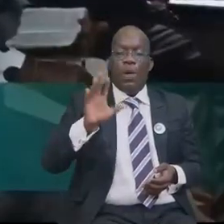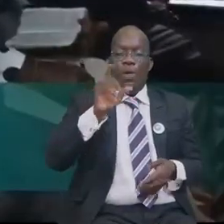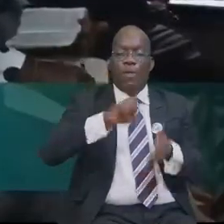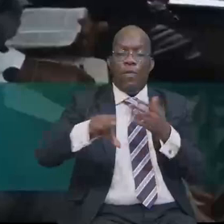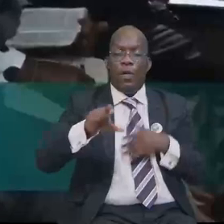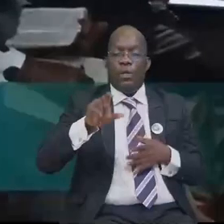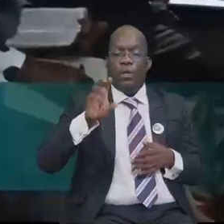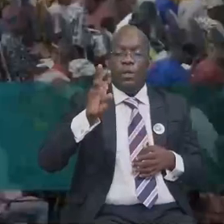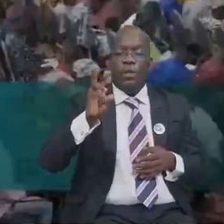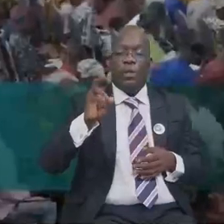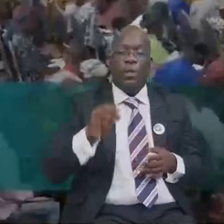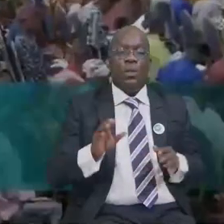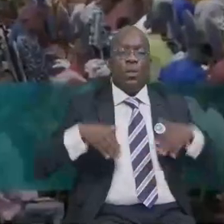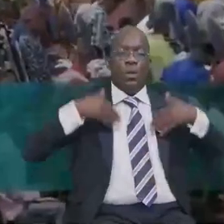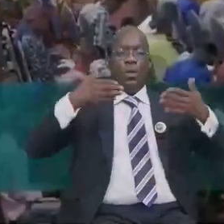16.